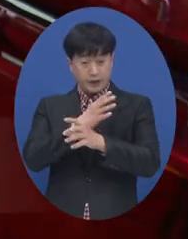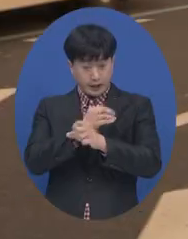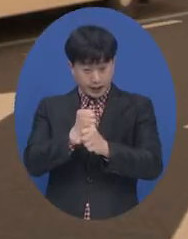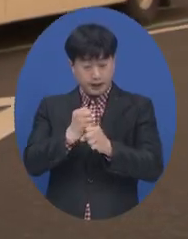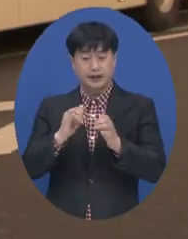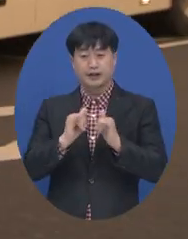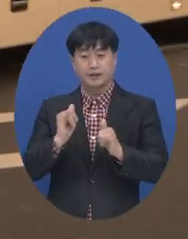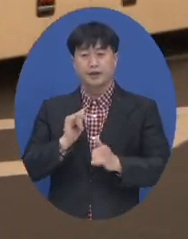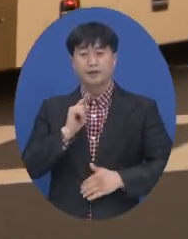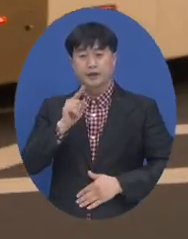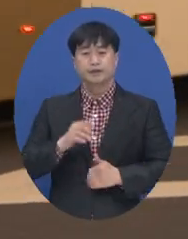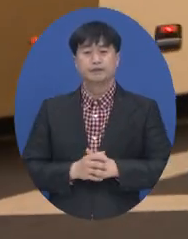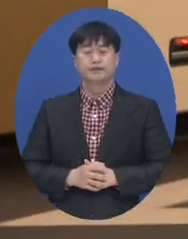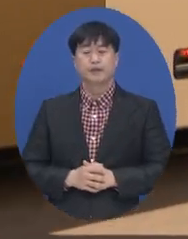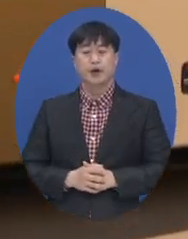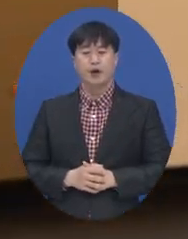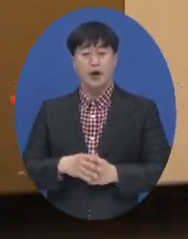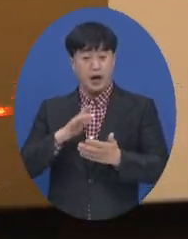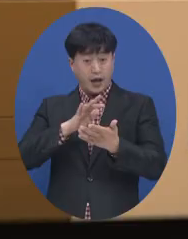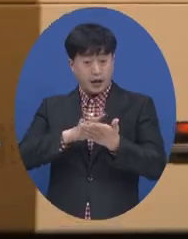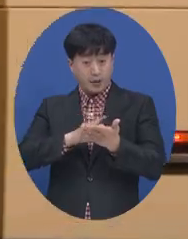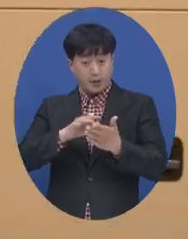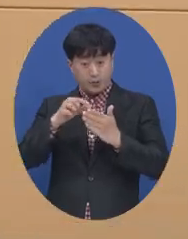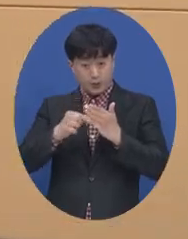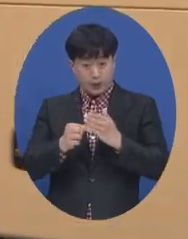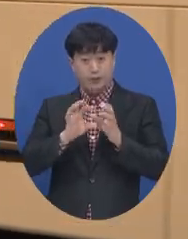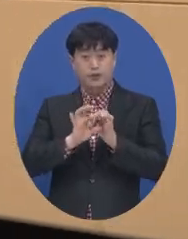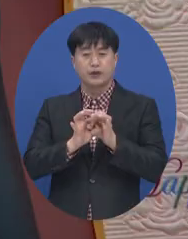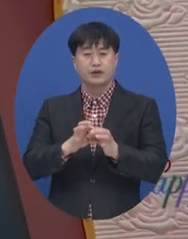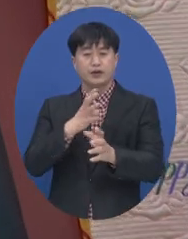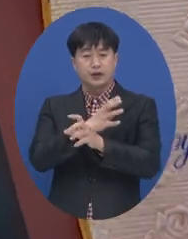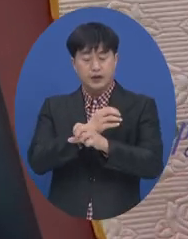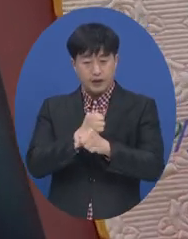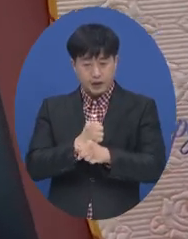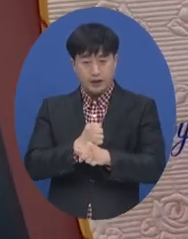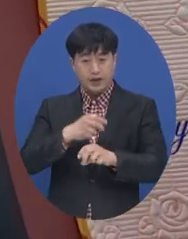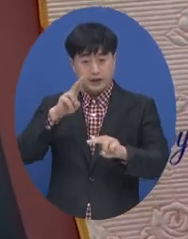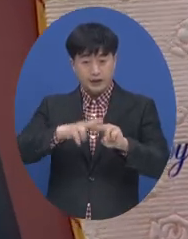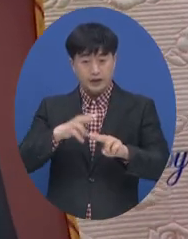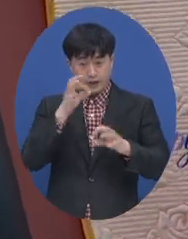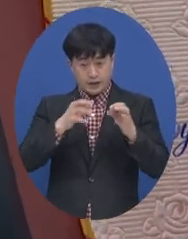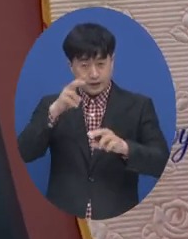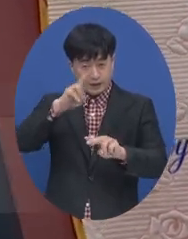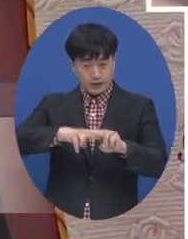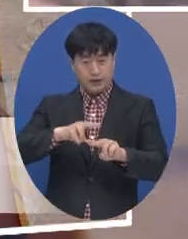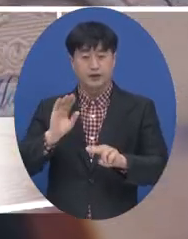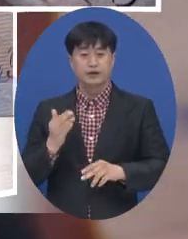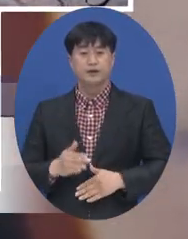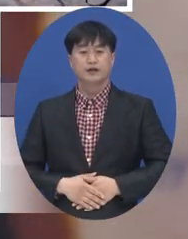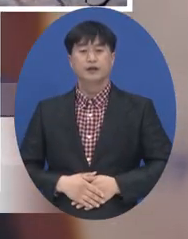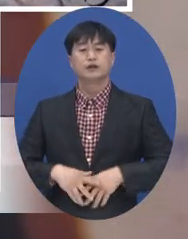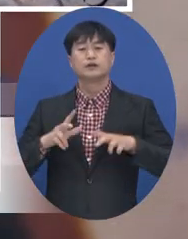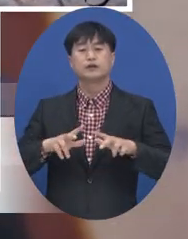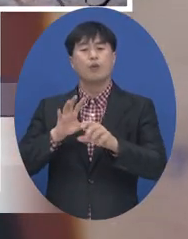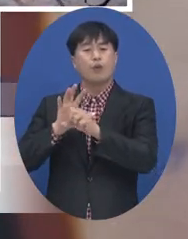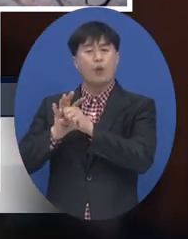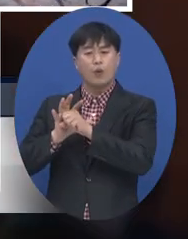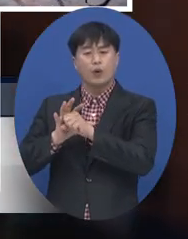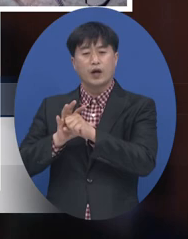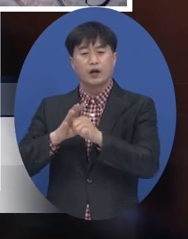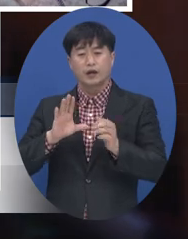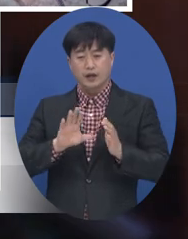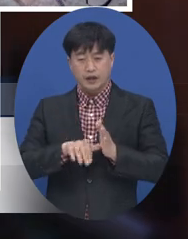예약자입니다. 다들 모바일 애플리케이션을 통해 예약한 좌석을 찾지 않습니다. 지금 코로나